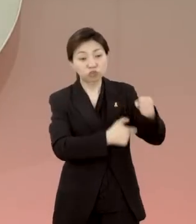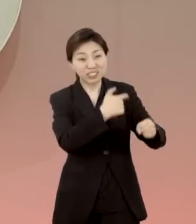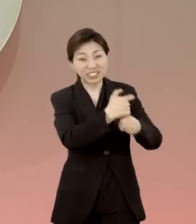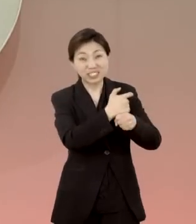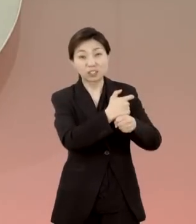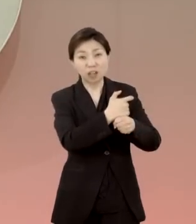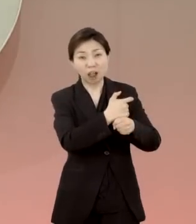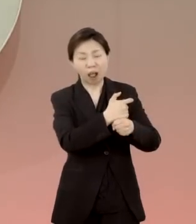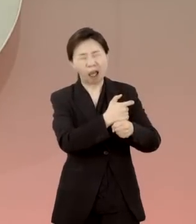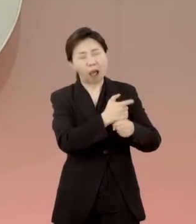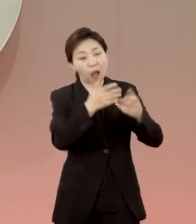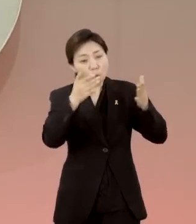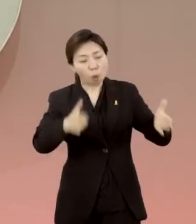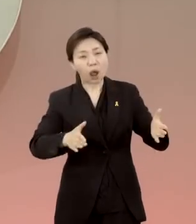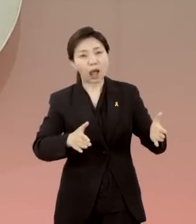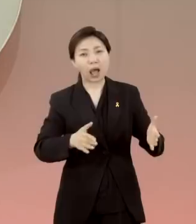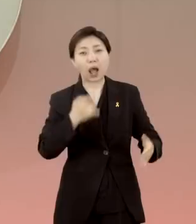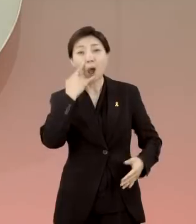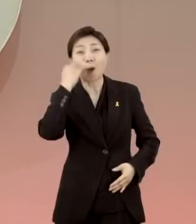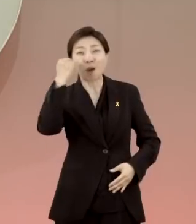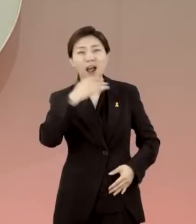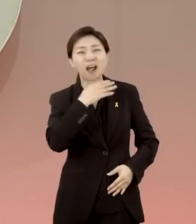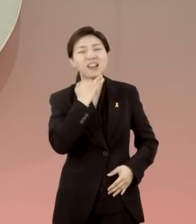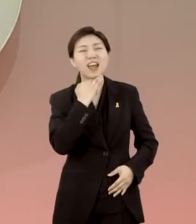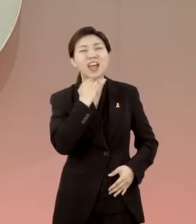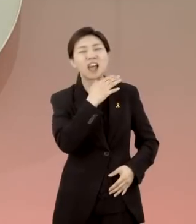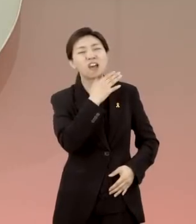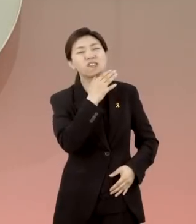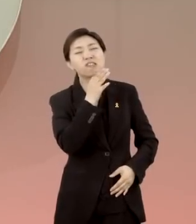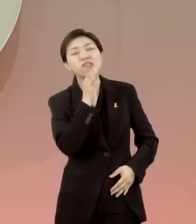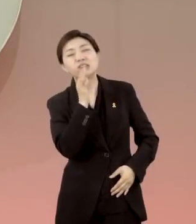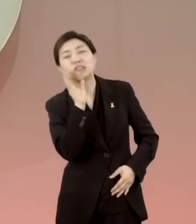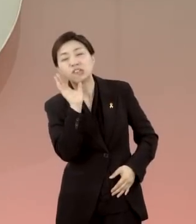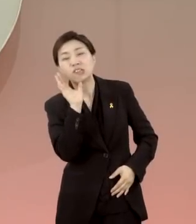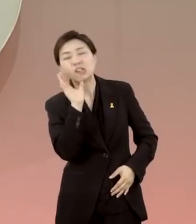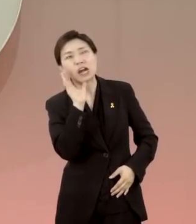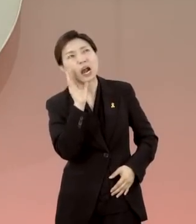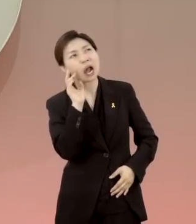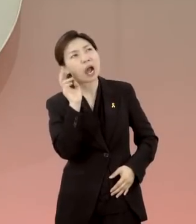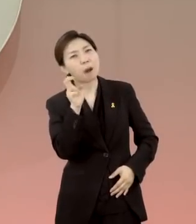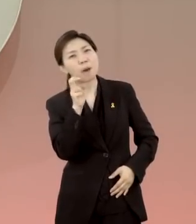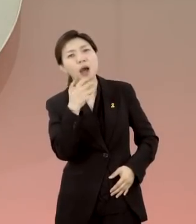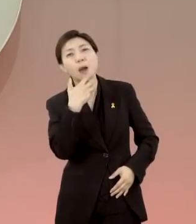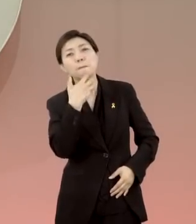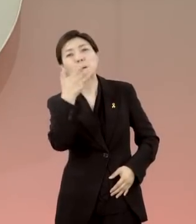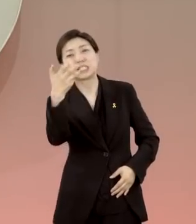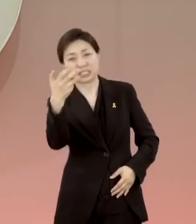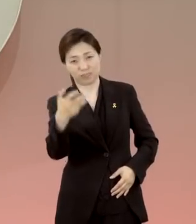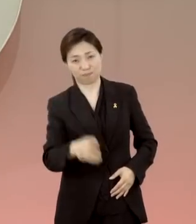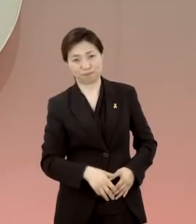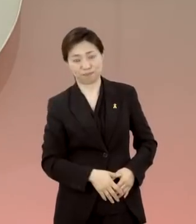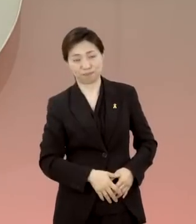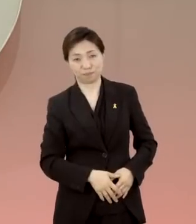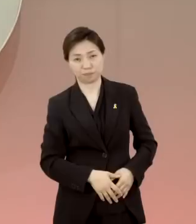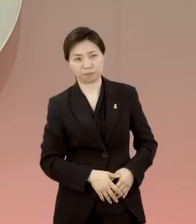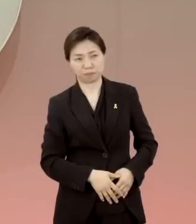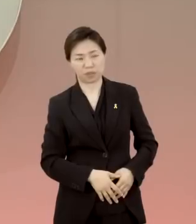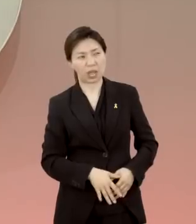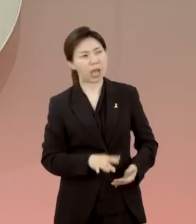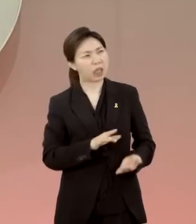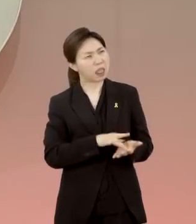60년이 지났으니 엄마 나이도 많아졌겠죠 이제 한 80 정도가 되었겠죠 보통